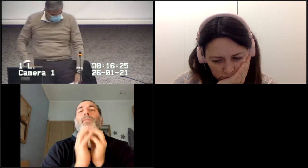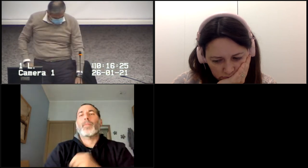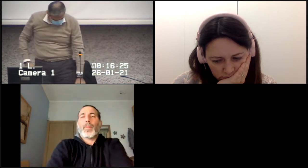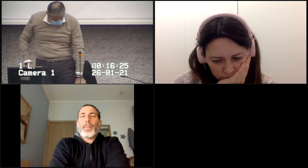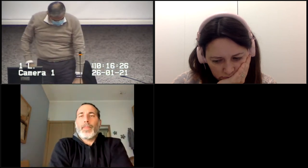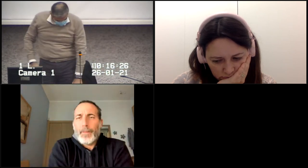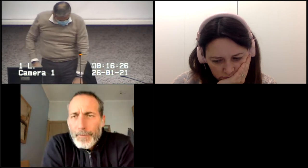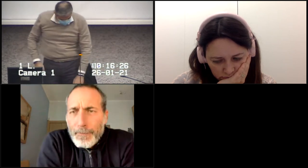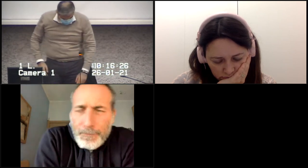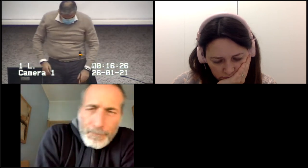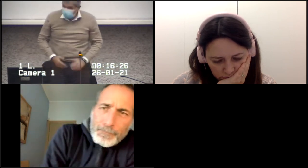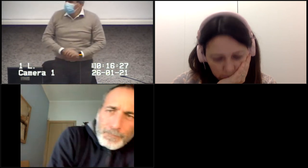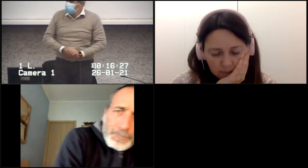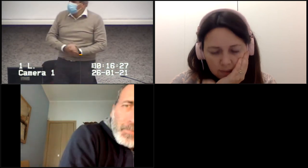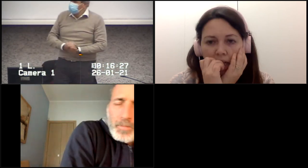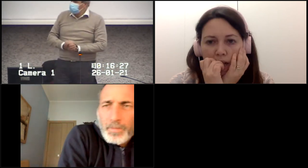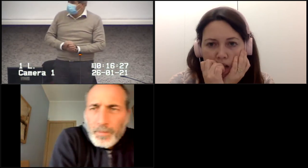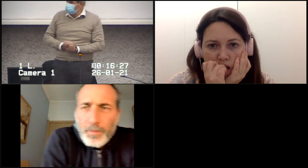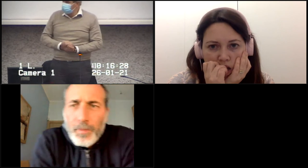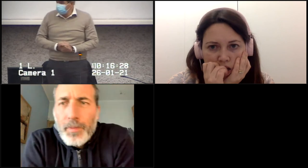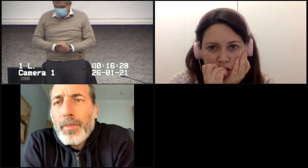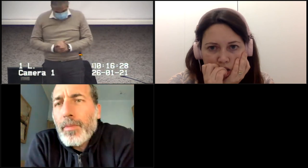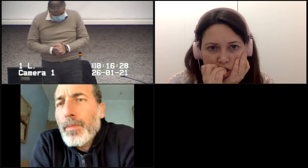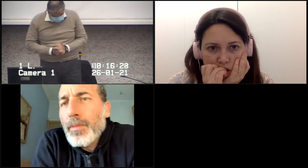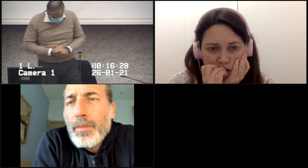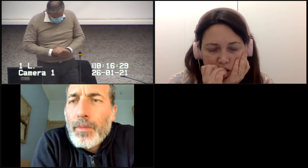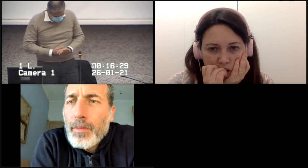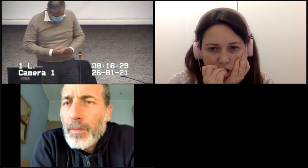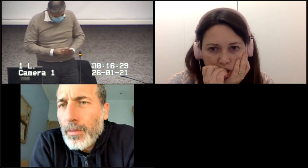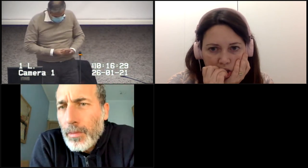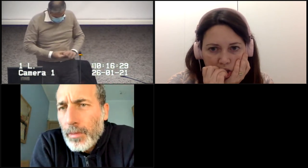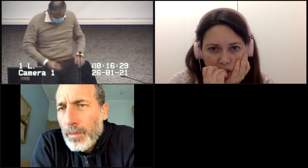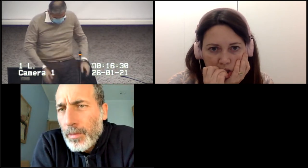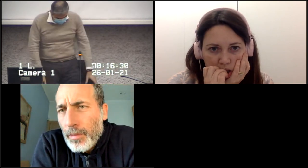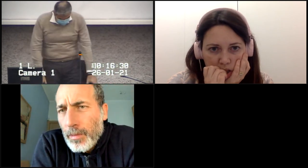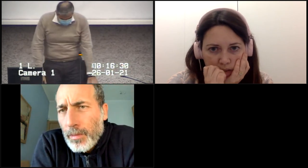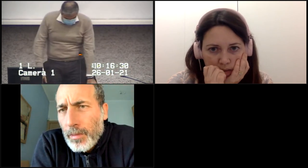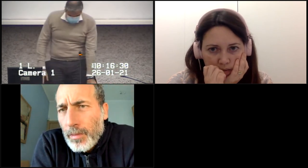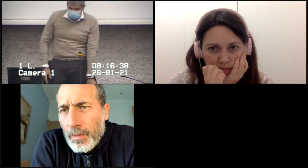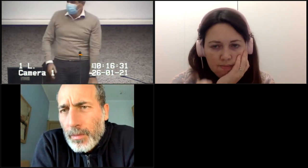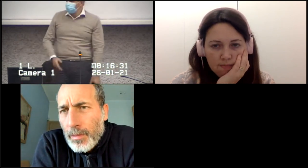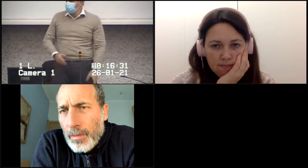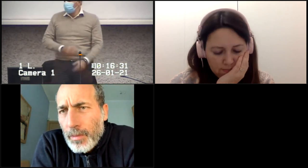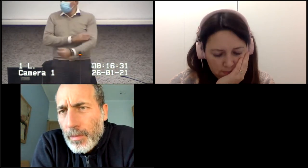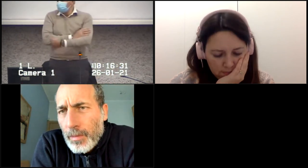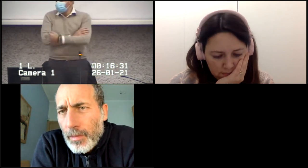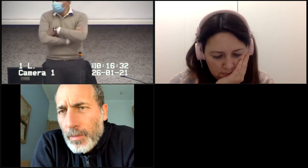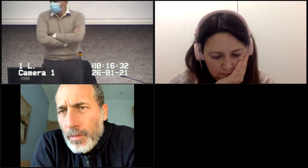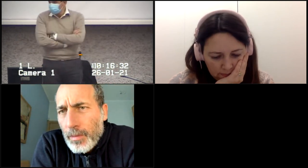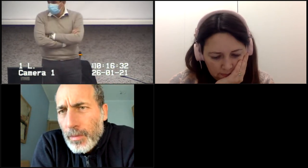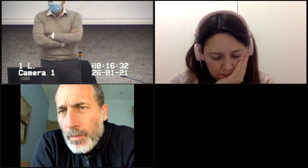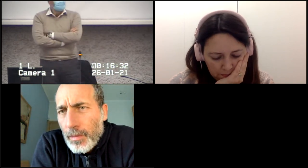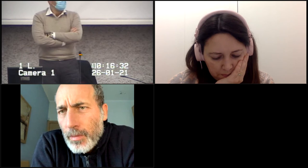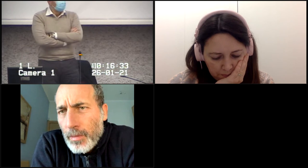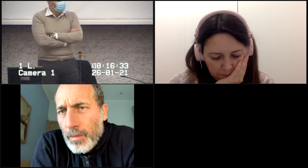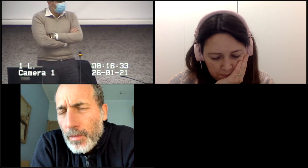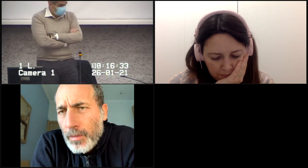consiglieri comunali, esprime parere negativo all'ordine del giorno in ragione delle motivazioni che ho